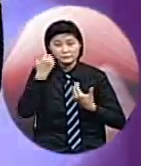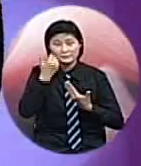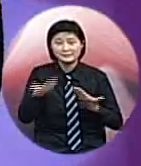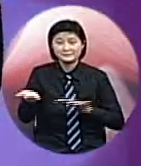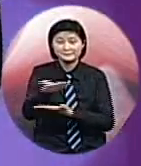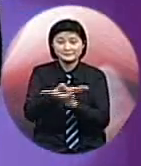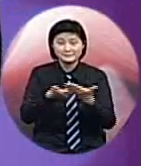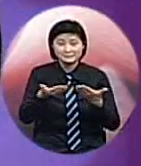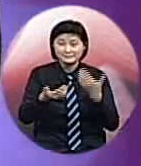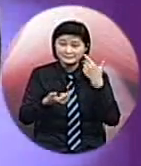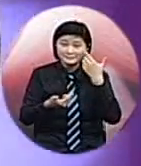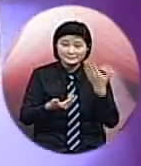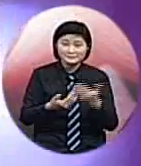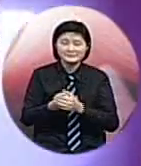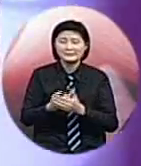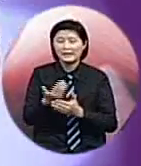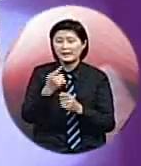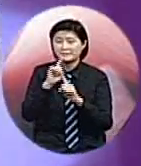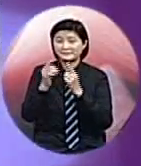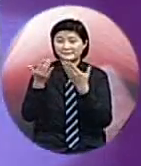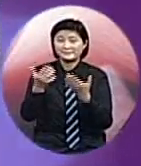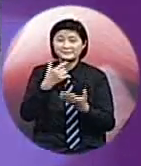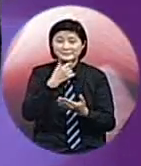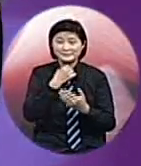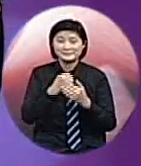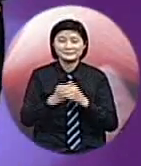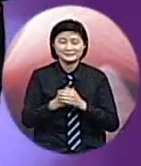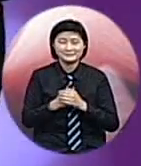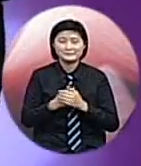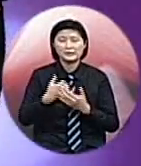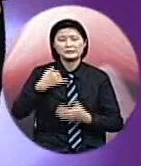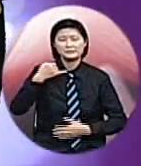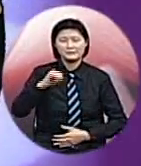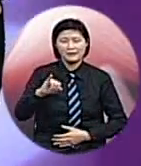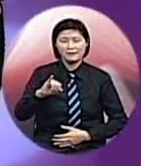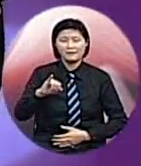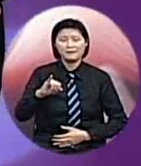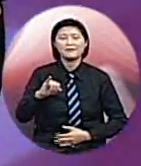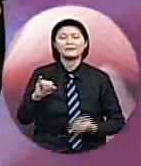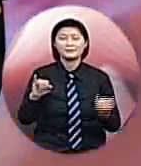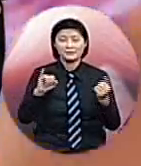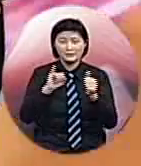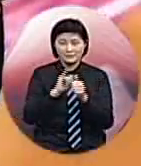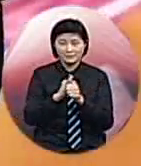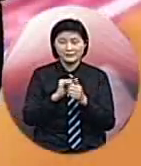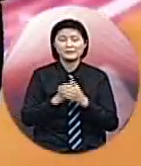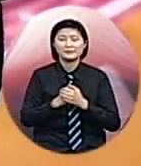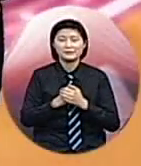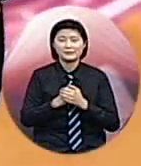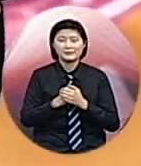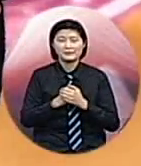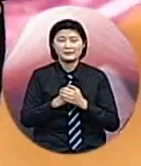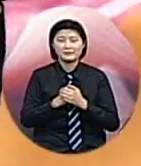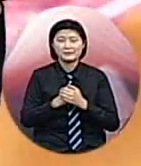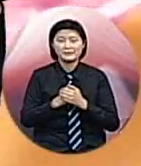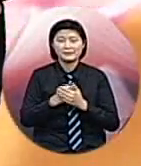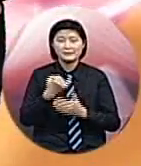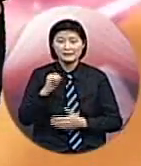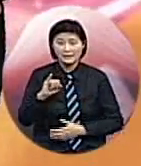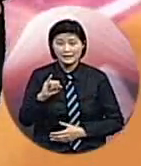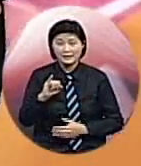같이 나눌랍니까? 아까도 말씀드렸지만 예. 우리 딸이 가면서 예. 아빠 이거 잘해가 상 타면